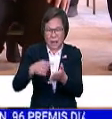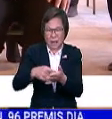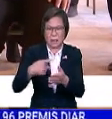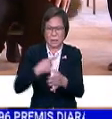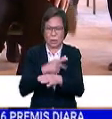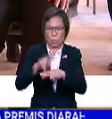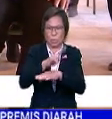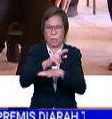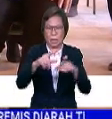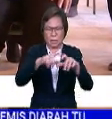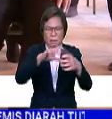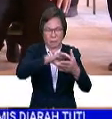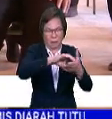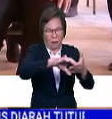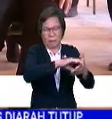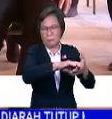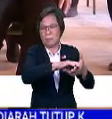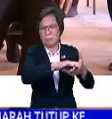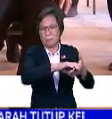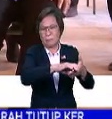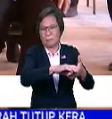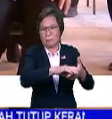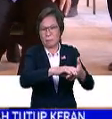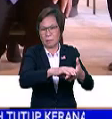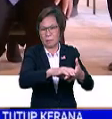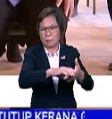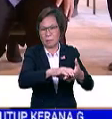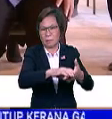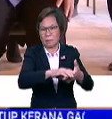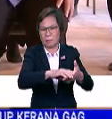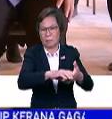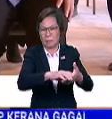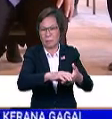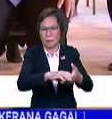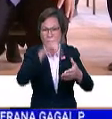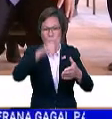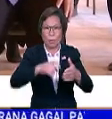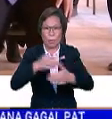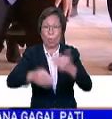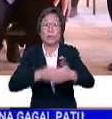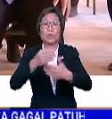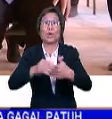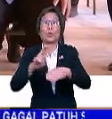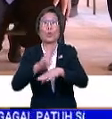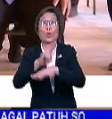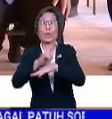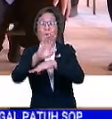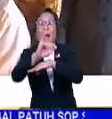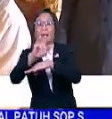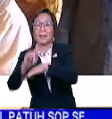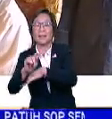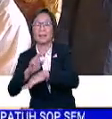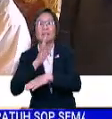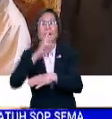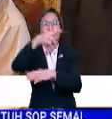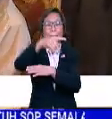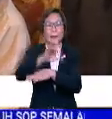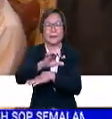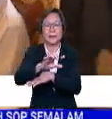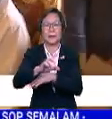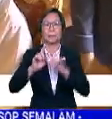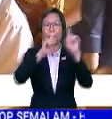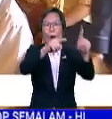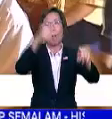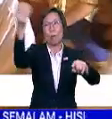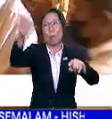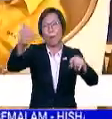kad dan ia terpaksa diproses melalui IT. Bercakap pada sidang media selepas menghadiri